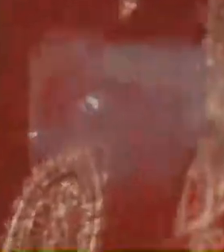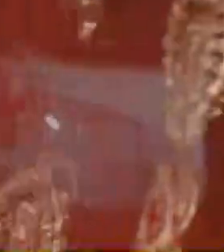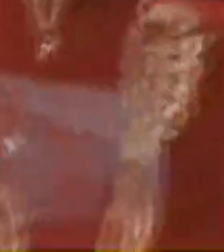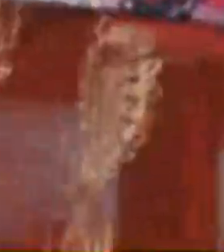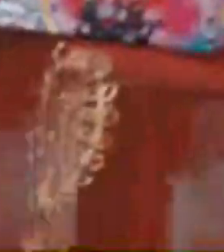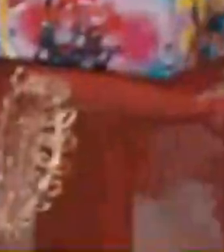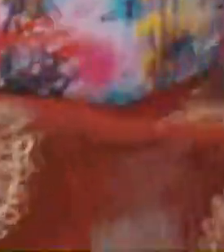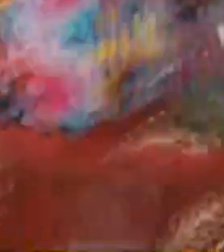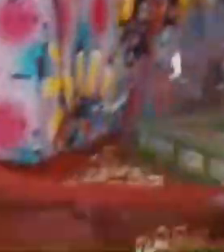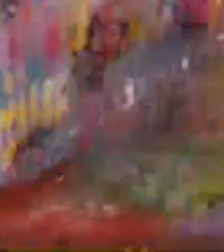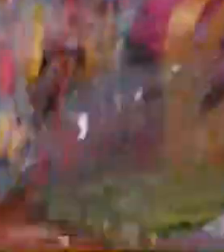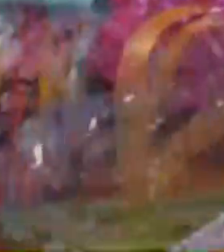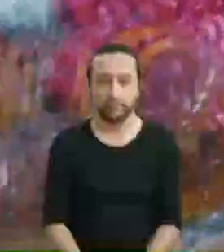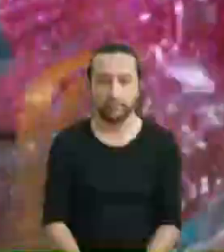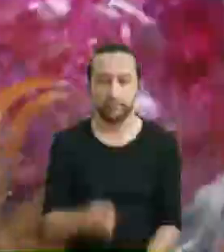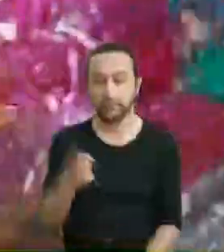Hediye paketleri yığılmış.